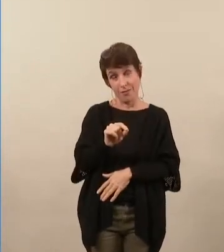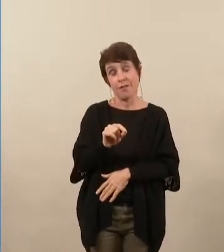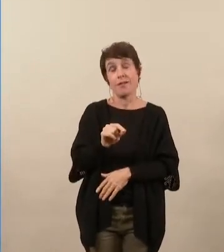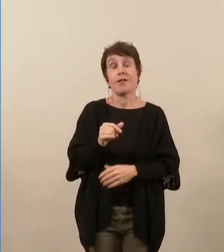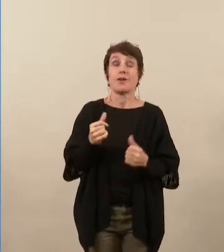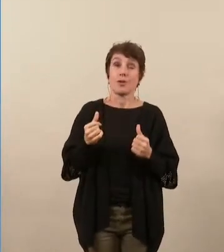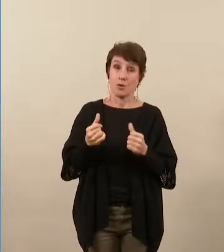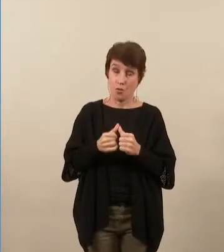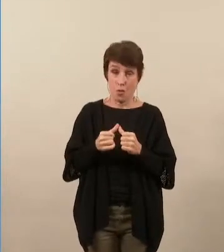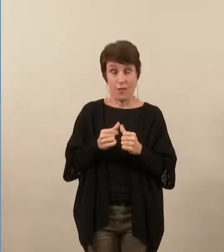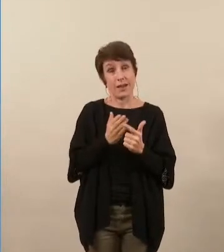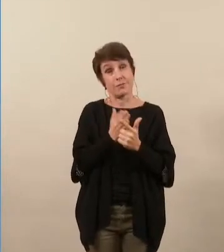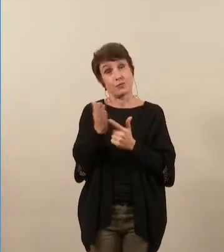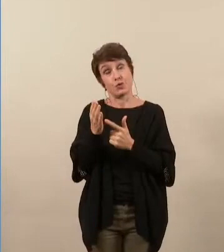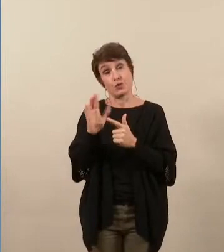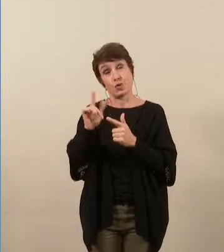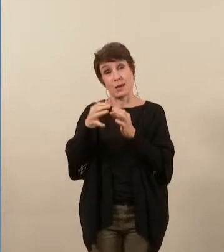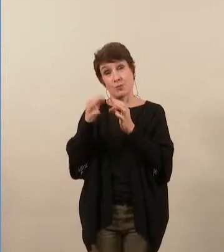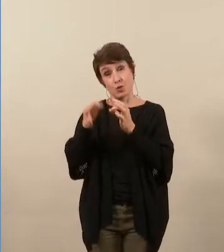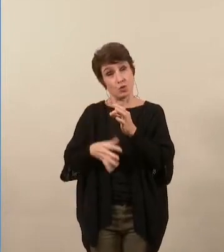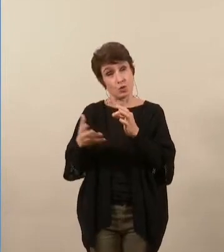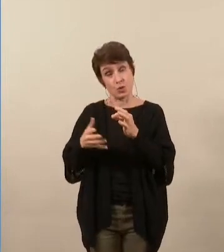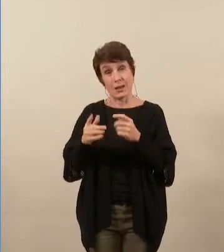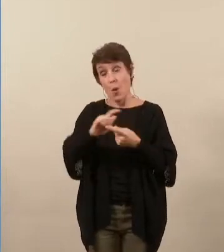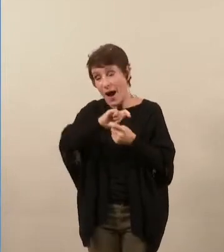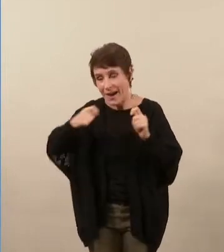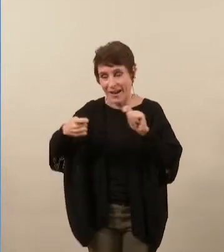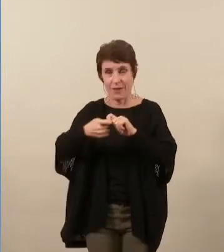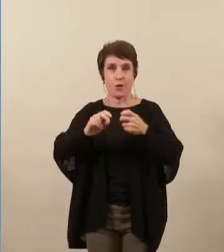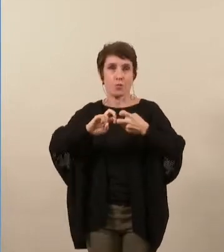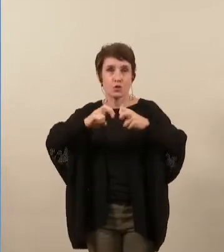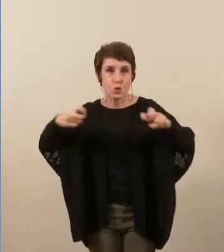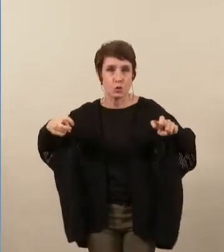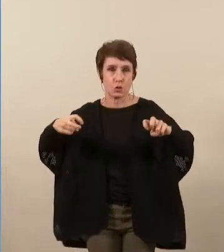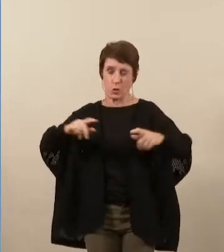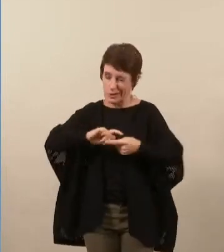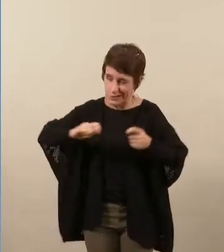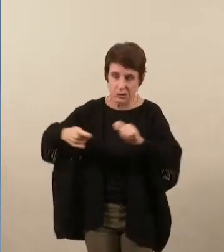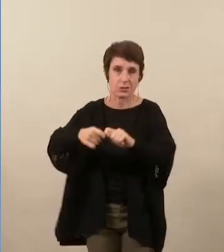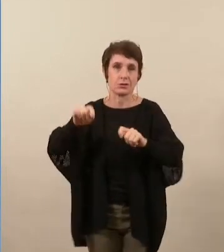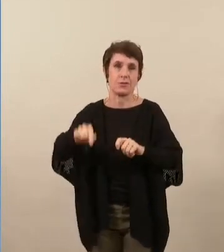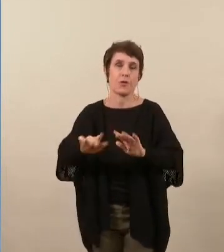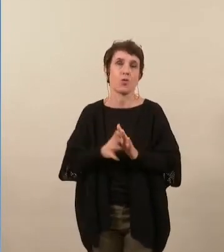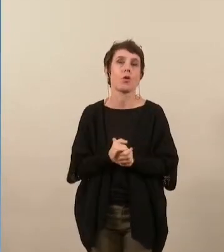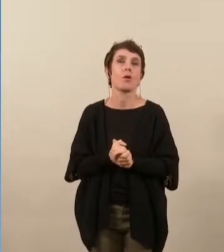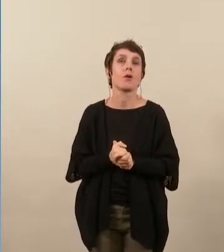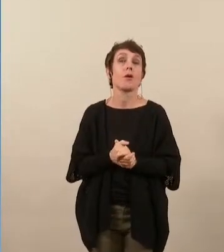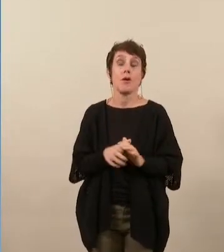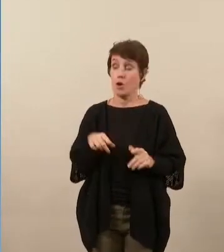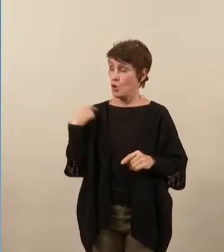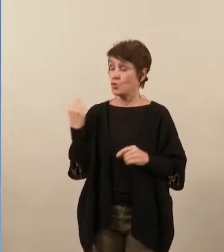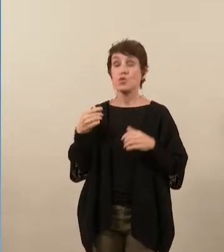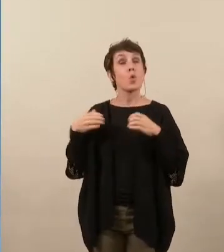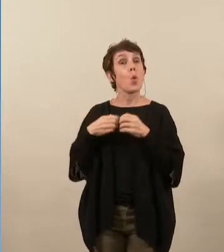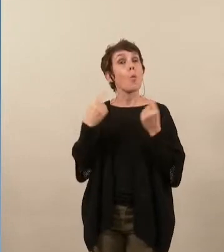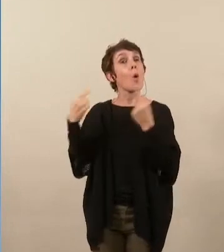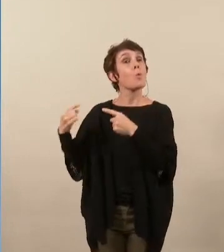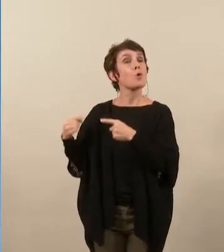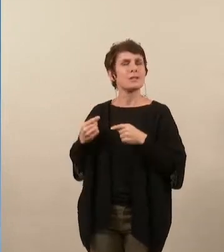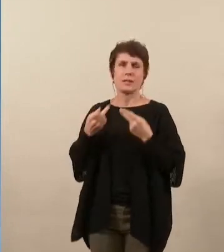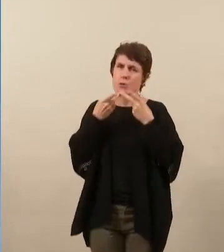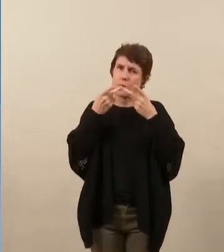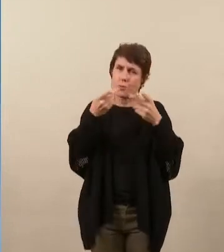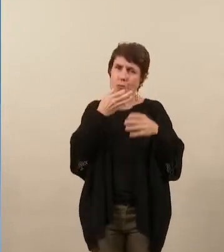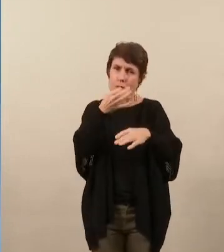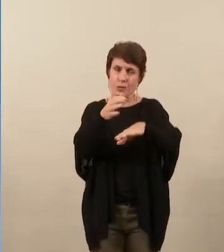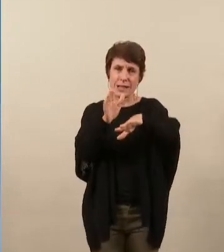plus durable des réformes structurelles. Sur les bancs des oppositions, nous avons tous été unanimes pour dénoncer votre